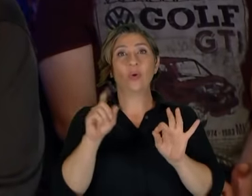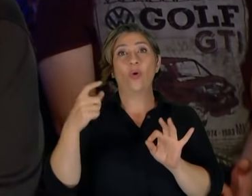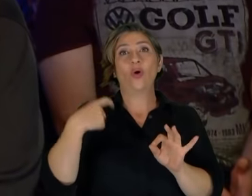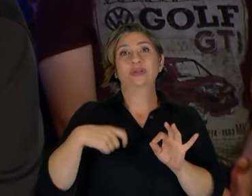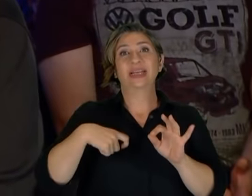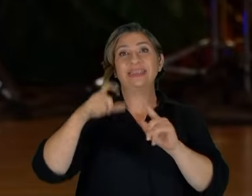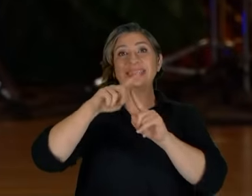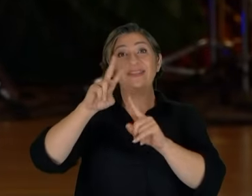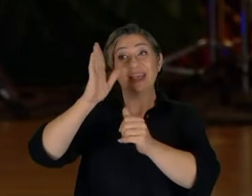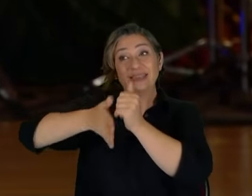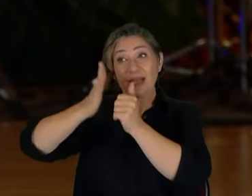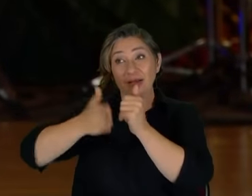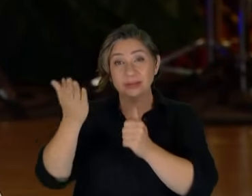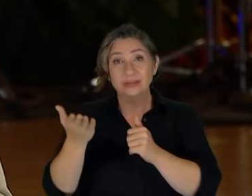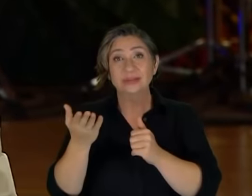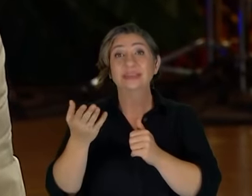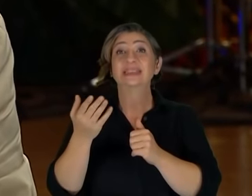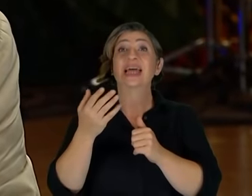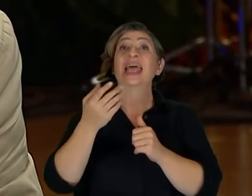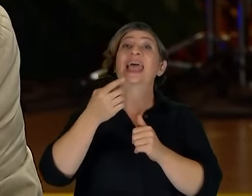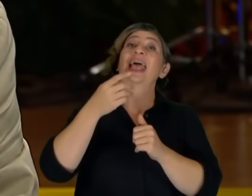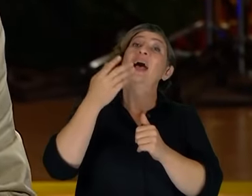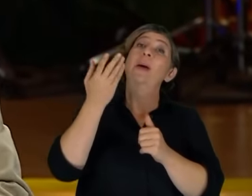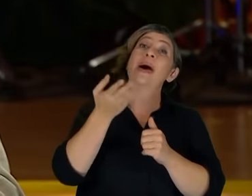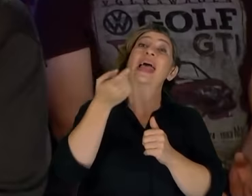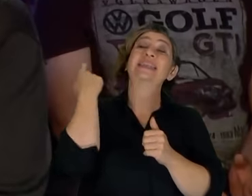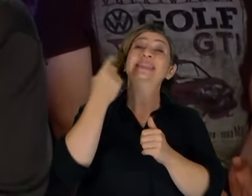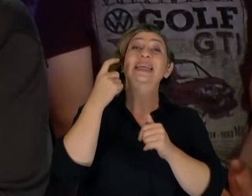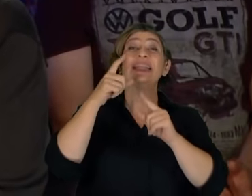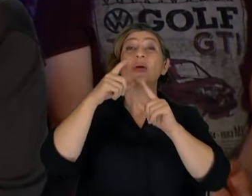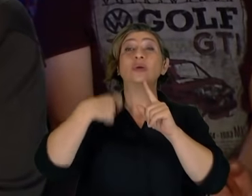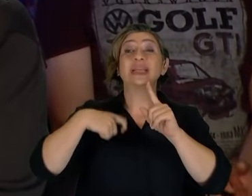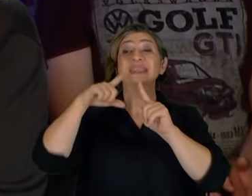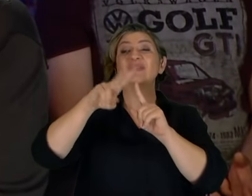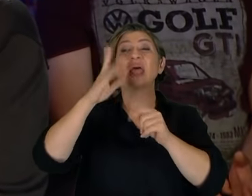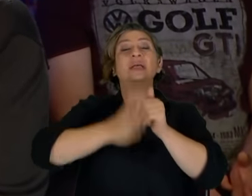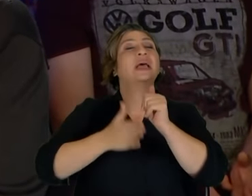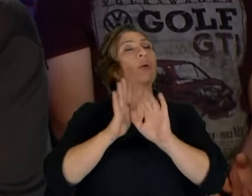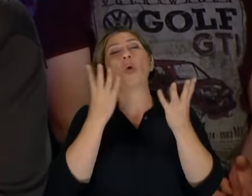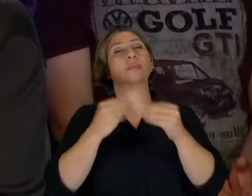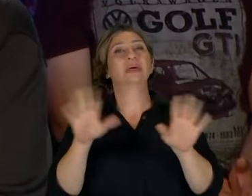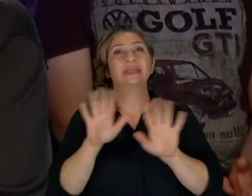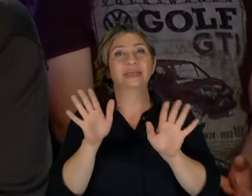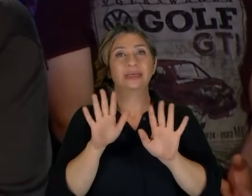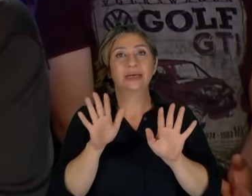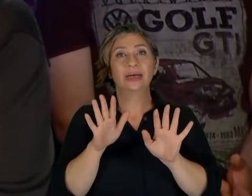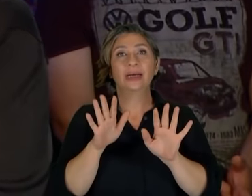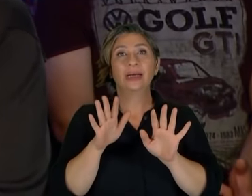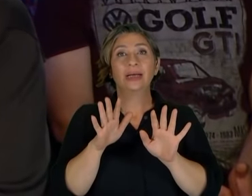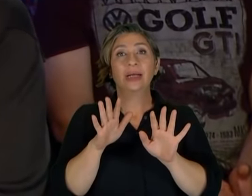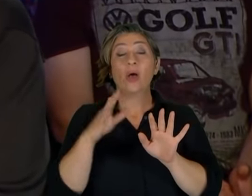özel kanallarda yasaklandınız. Özel ama kanallarda yasaklanmadık. Özel kanallarda